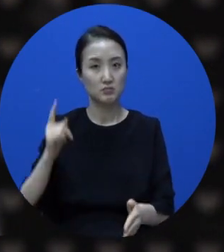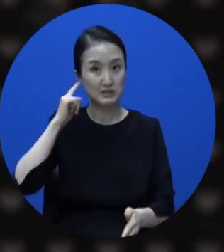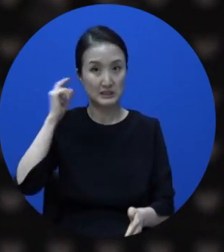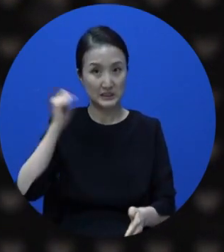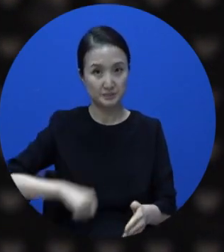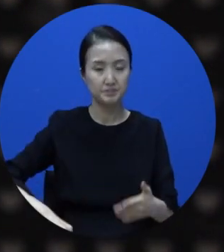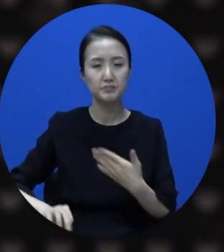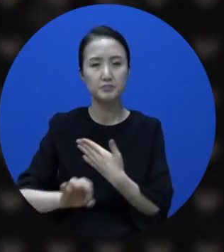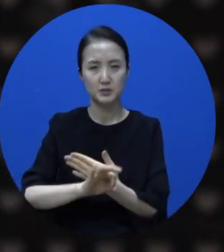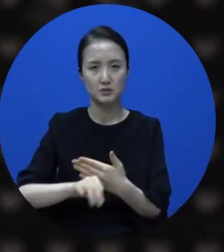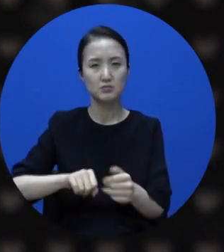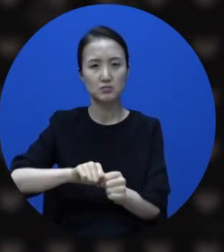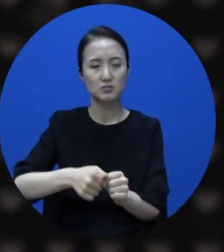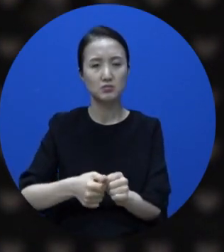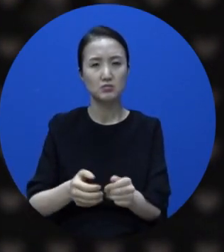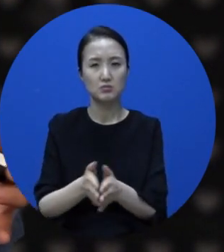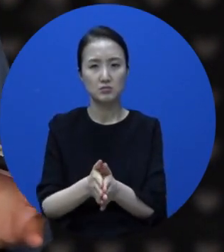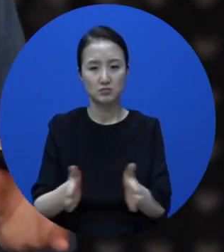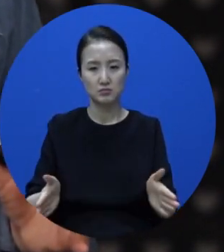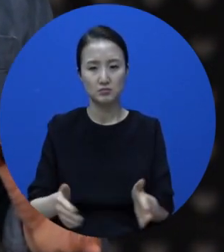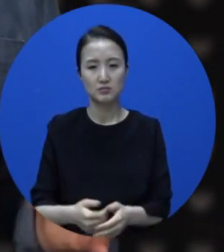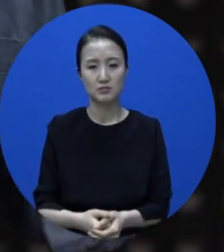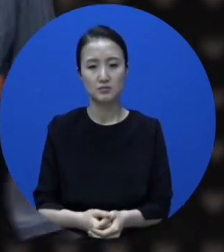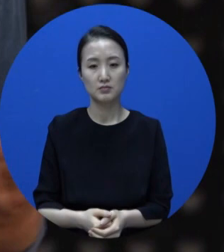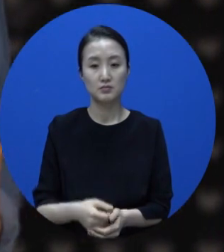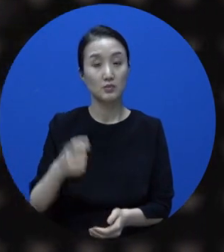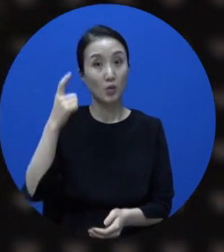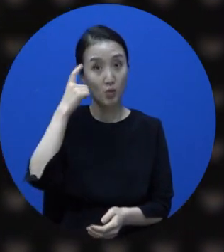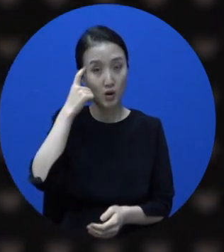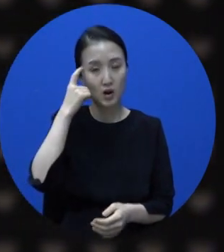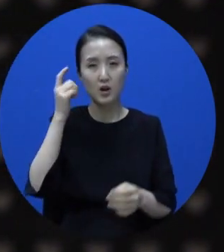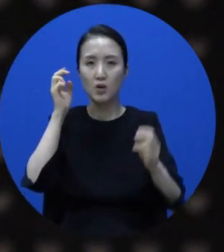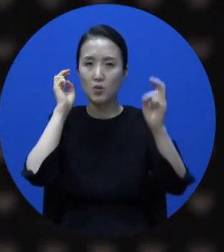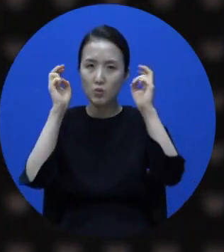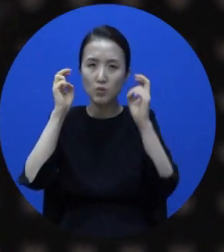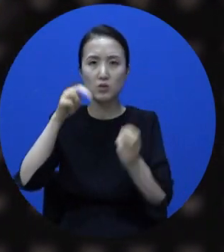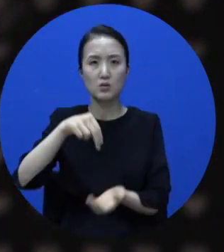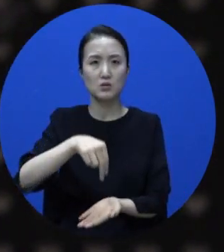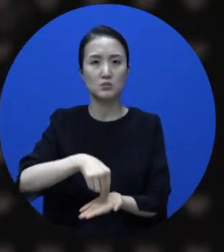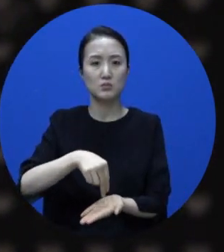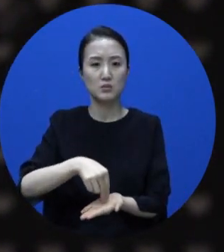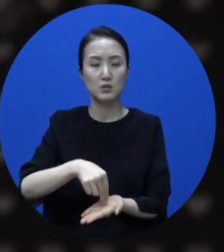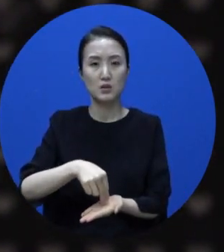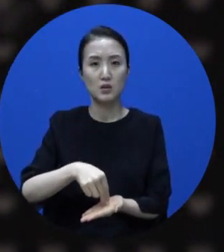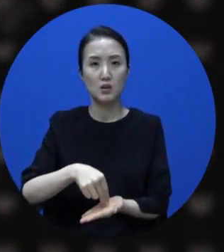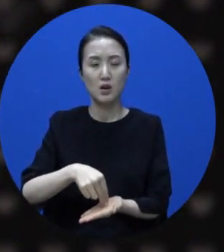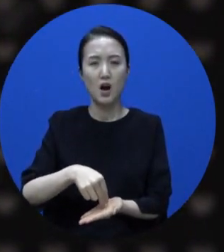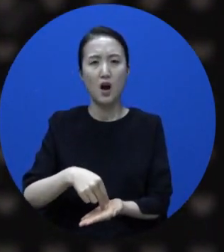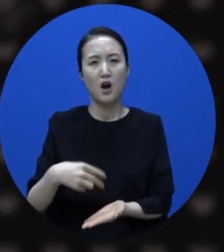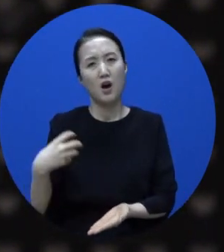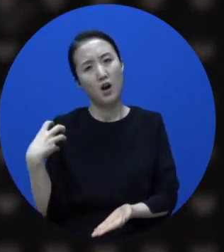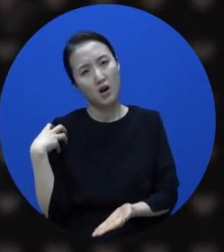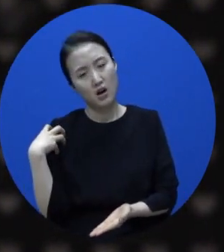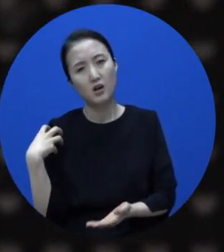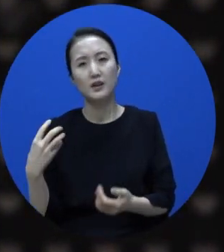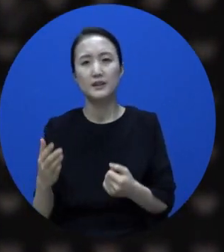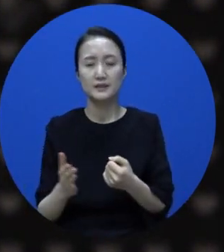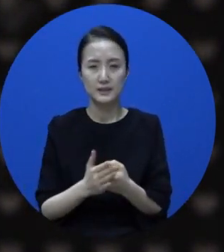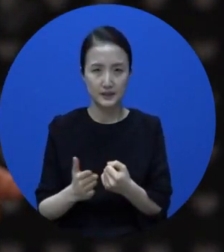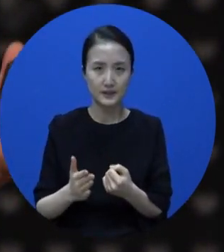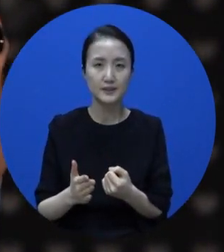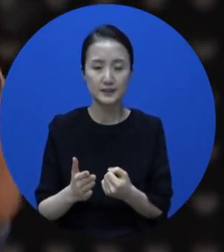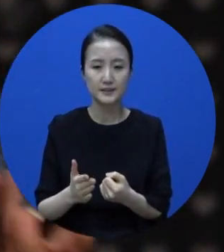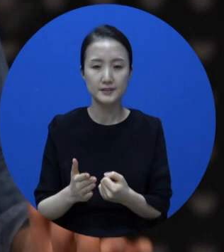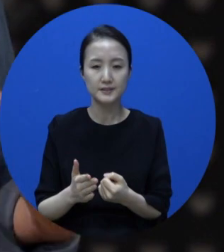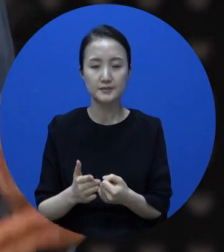가 또 예 시켰어요 왜냐하면 고용주 입장에서 기업 입장에서 너무 많이 부담되는 이까 어쩔 수